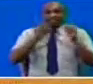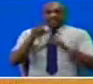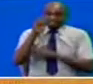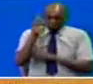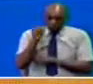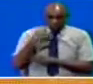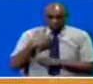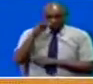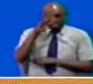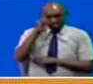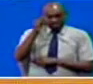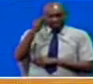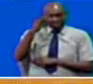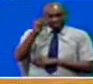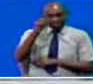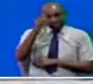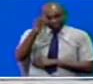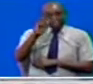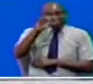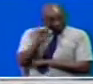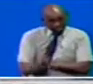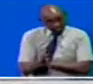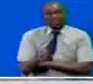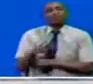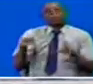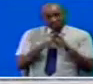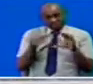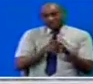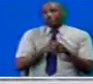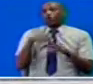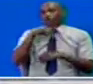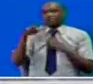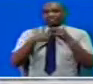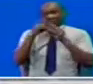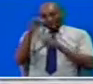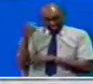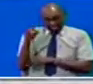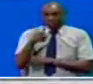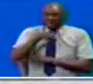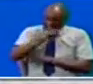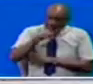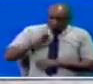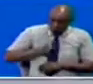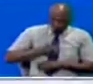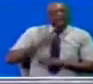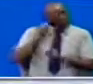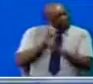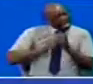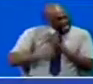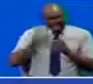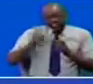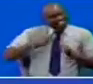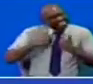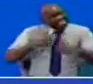Imenti Kusini ambazo ama mashindano ambayo yalivutia washiriki 700. Pauline aliwapa upinzani wake muda mgumu na kushinda mbio